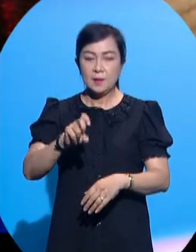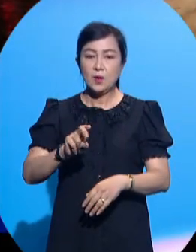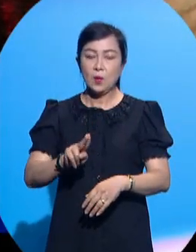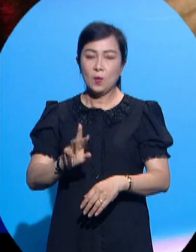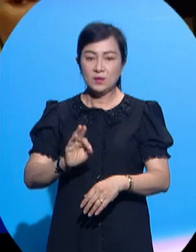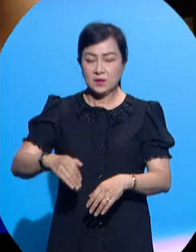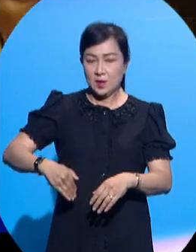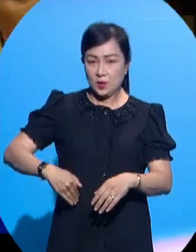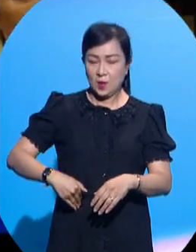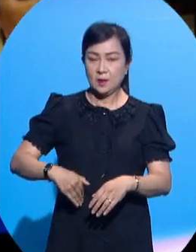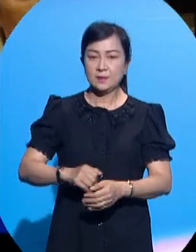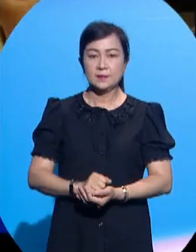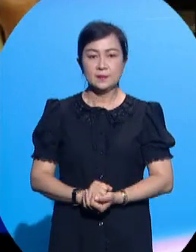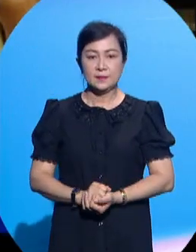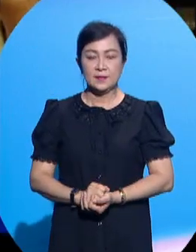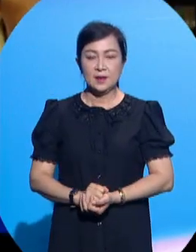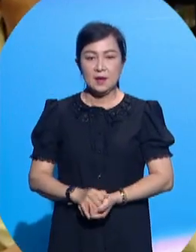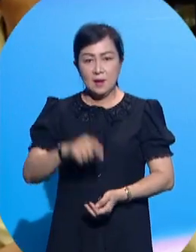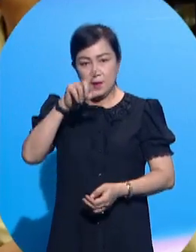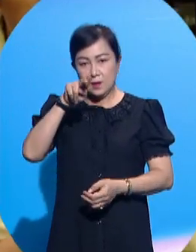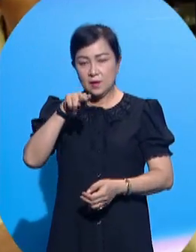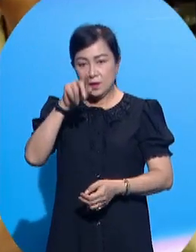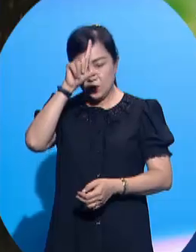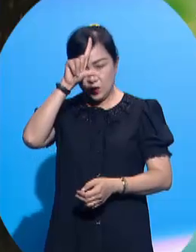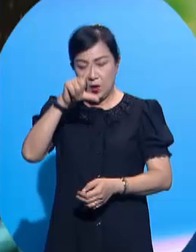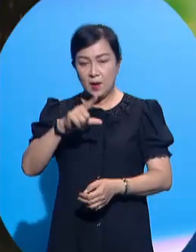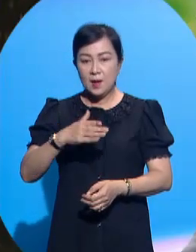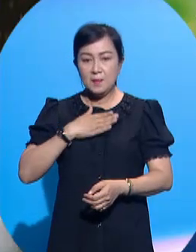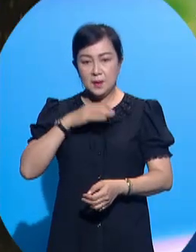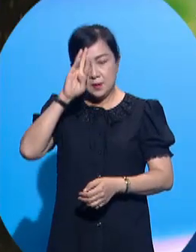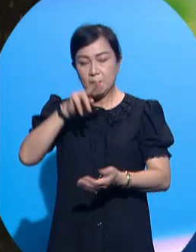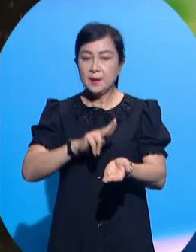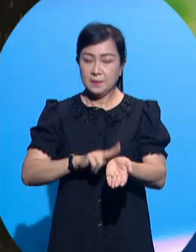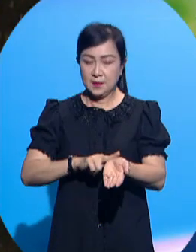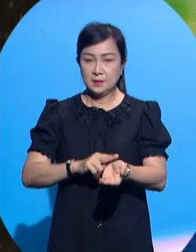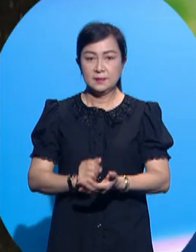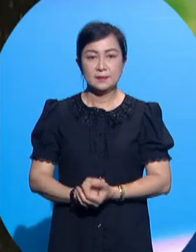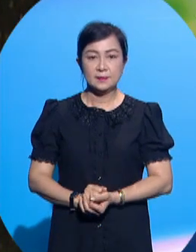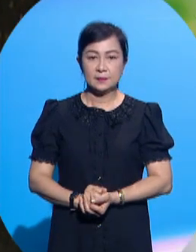dày liên quan đến vi khuẩn này. Đáng lo ngại, nhiều người không biết mình bị nhiễm vi khuẩn HP.